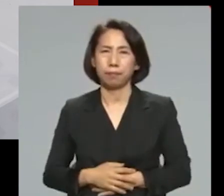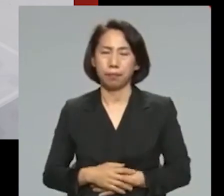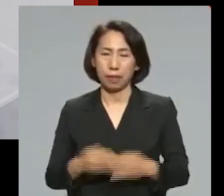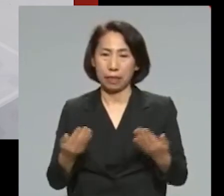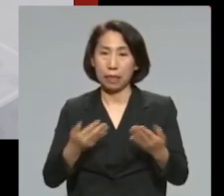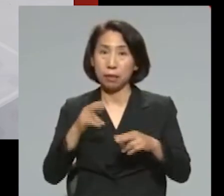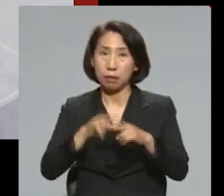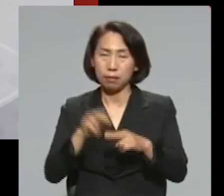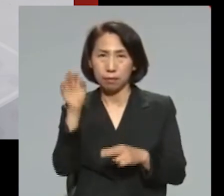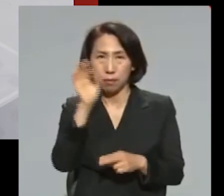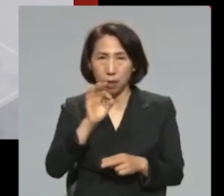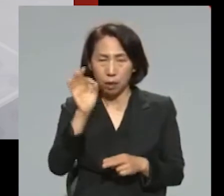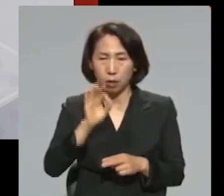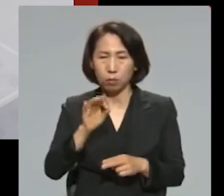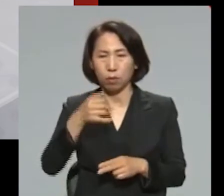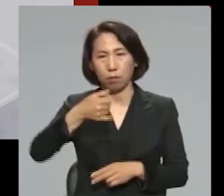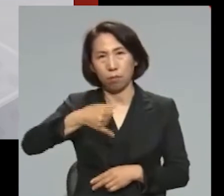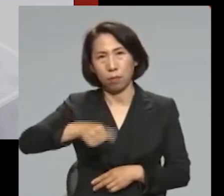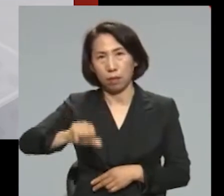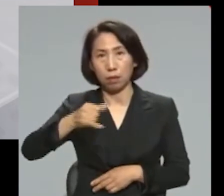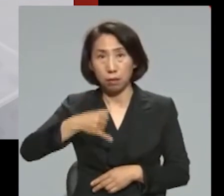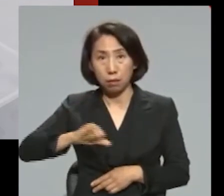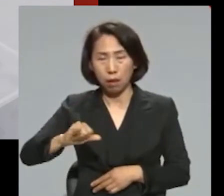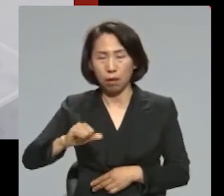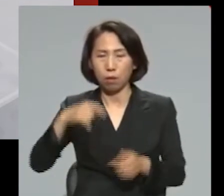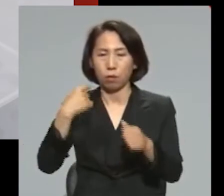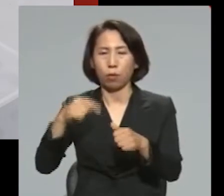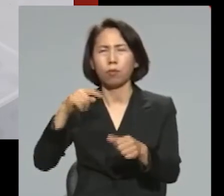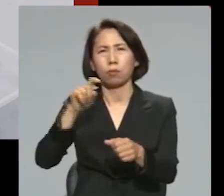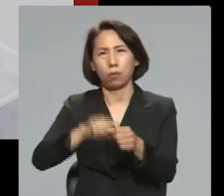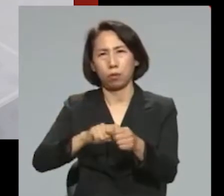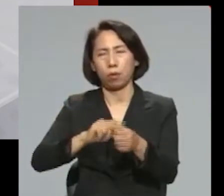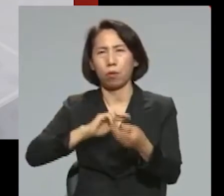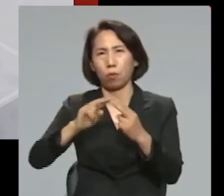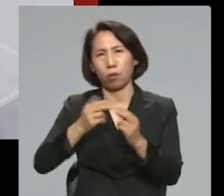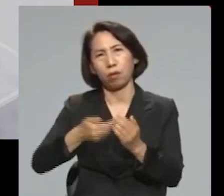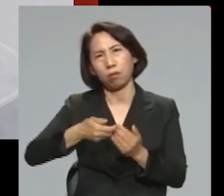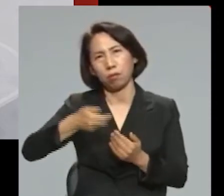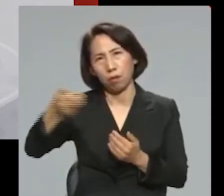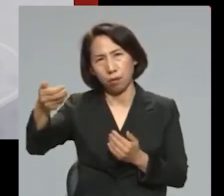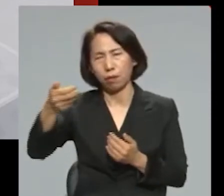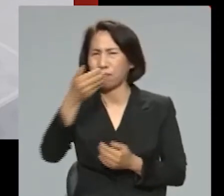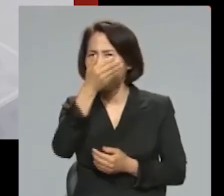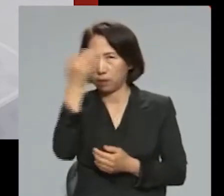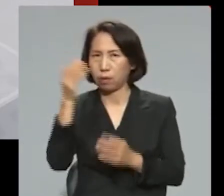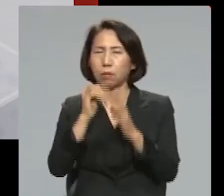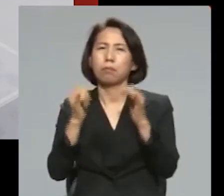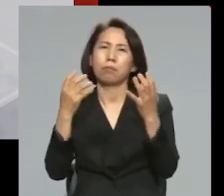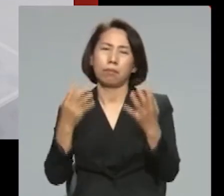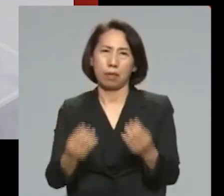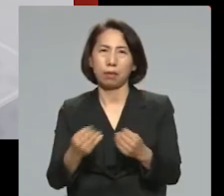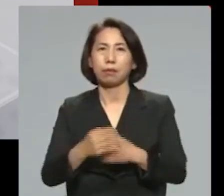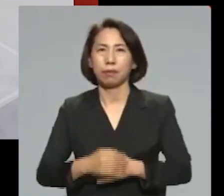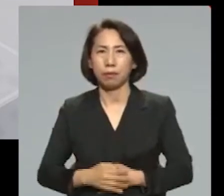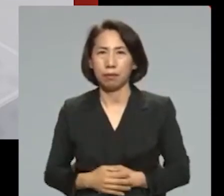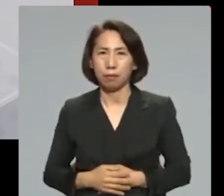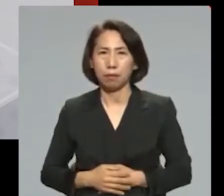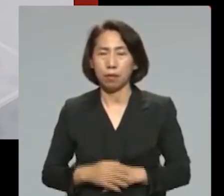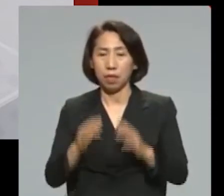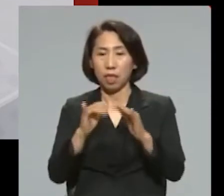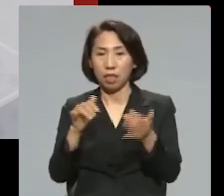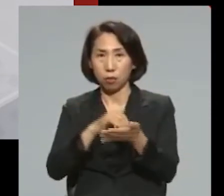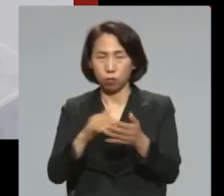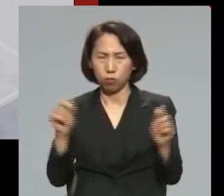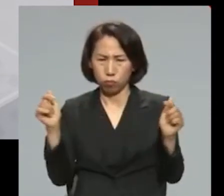일자리를 찾거나 자녀 교육을 위하여 고령을 떠나는 젊은이가 상당히 많이 있습니다. 인구